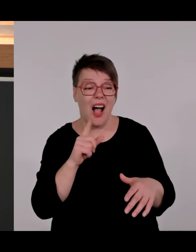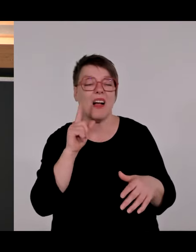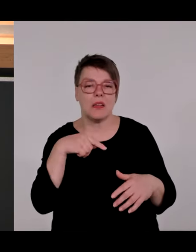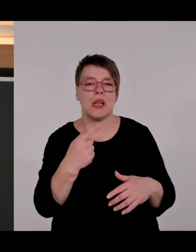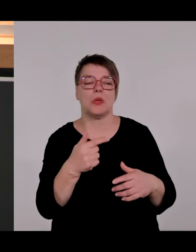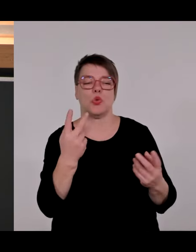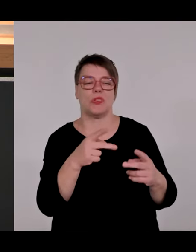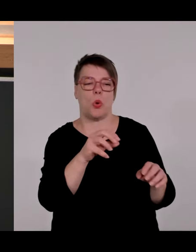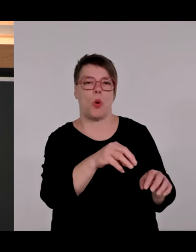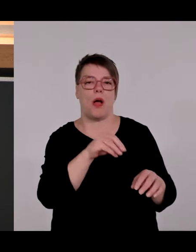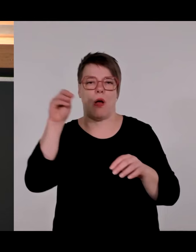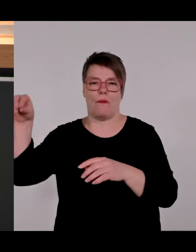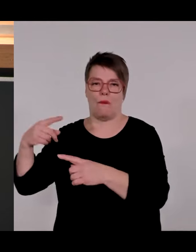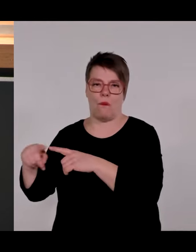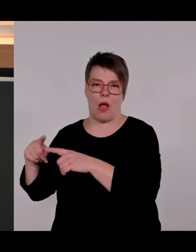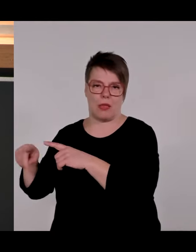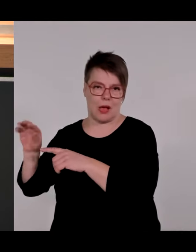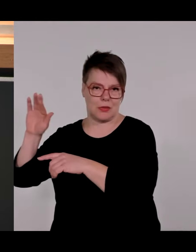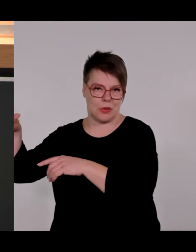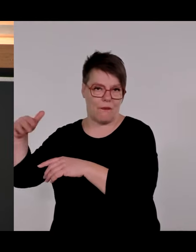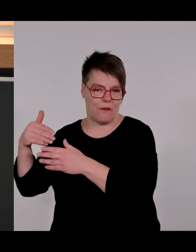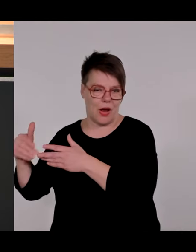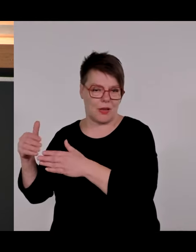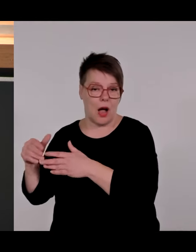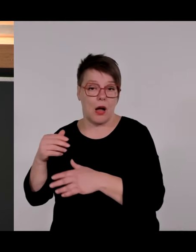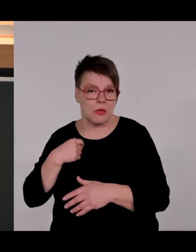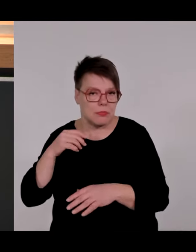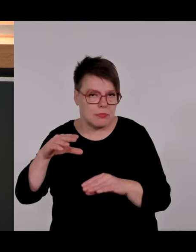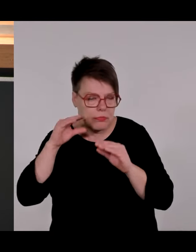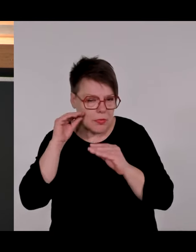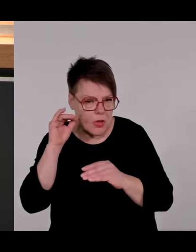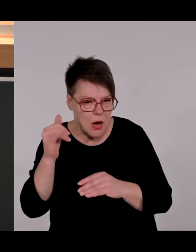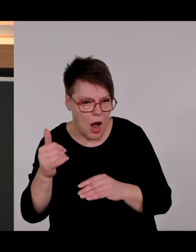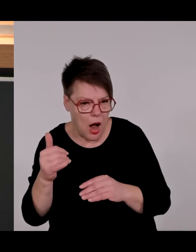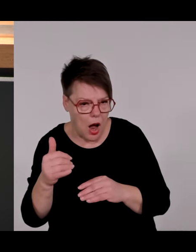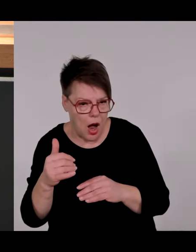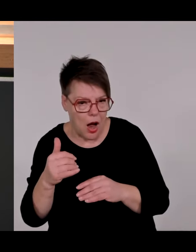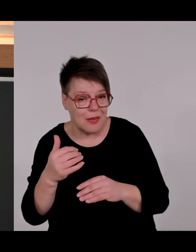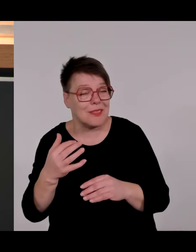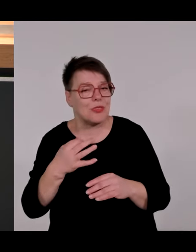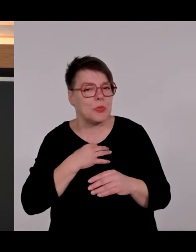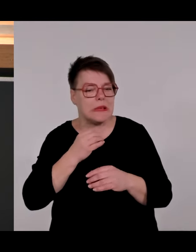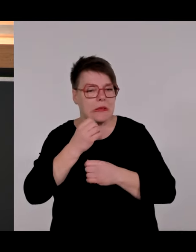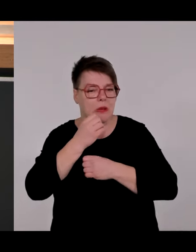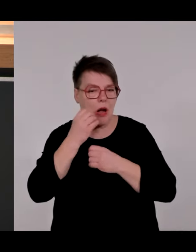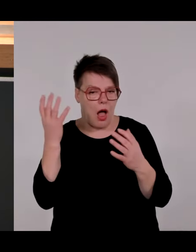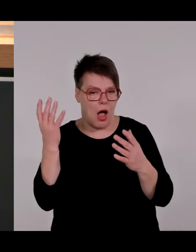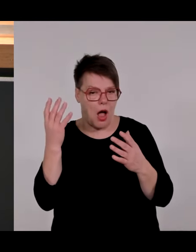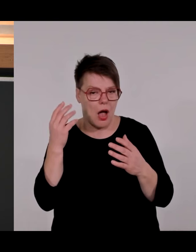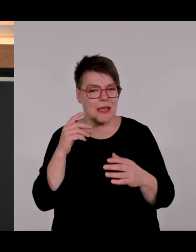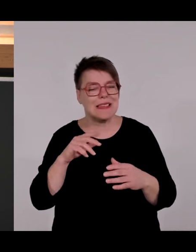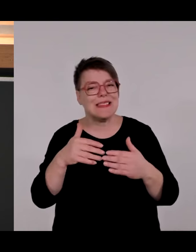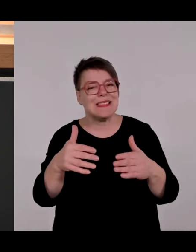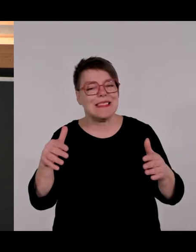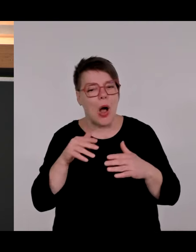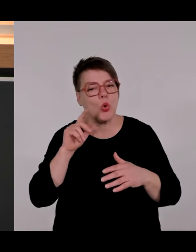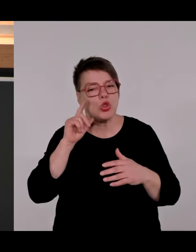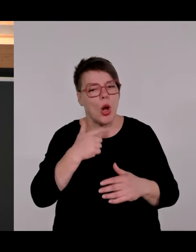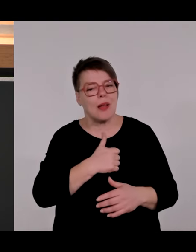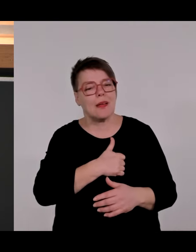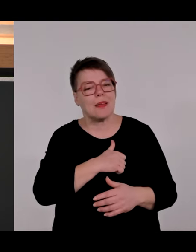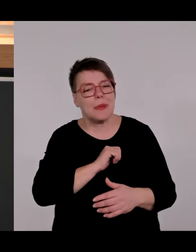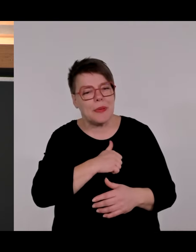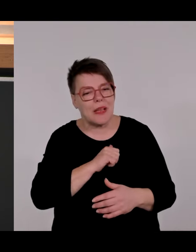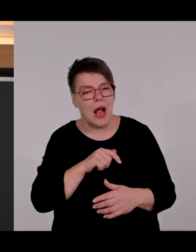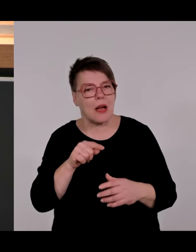Wrangelkiez verdrängen. Mit seinem Ansatz von Prävention und Repression will dieser Senat Kriminalität aus